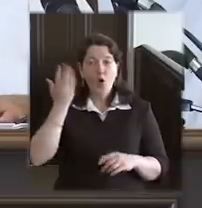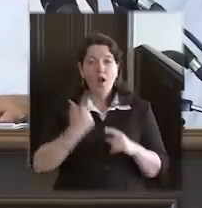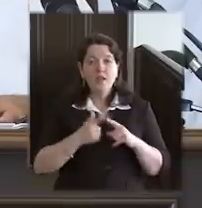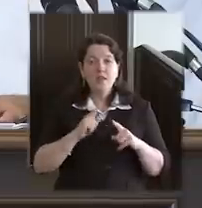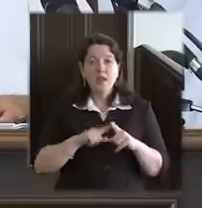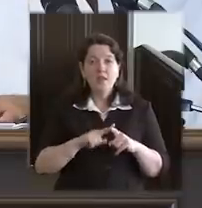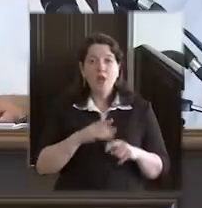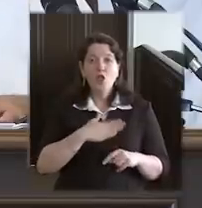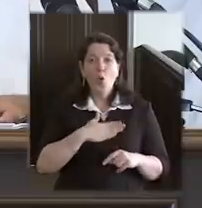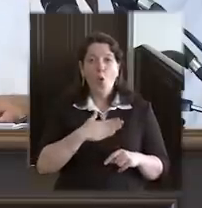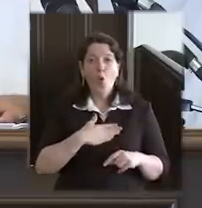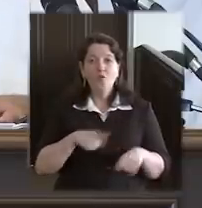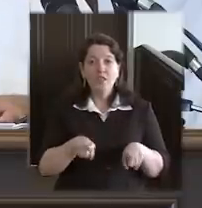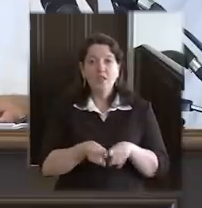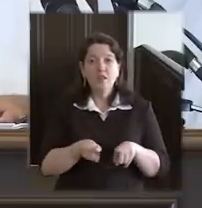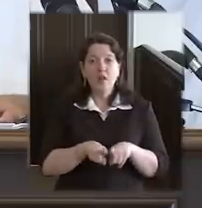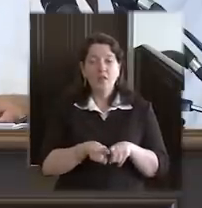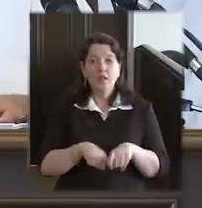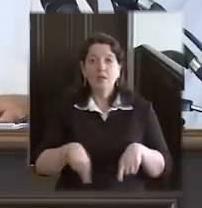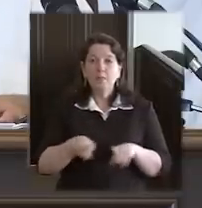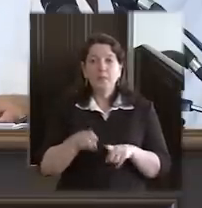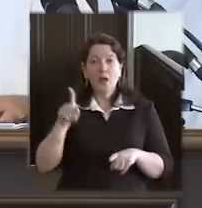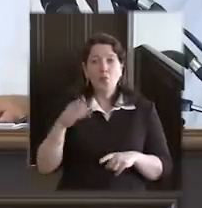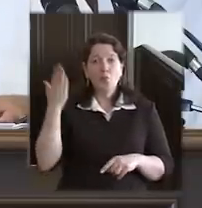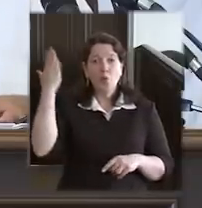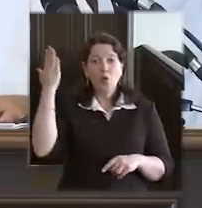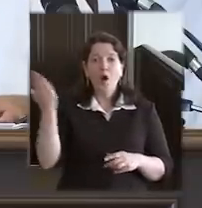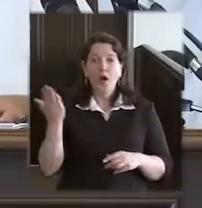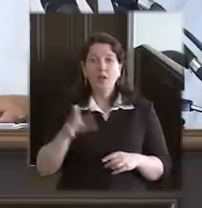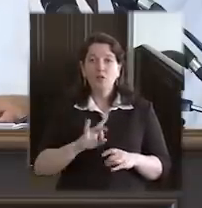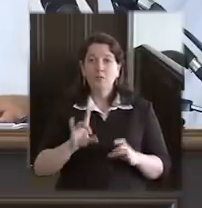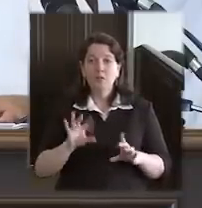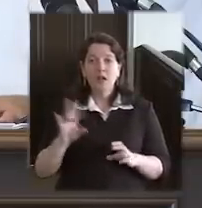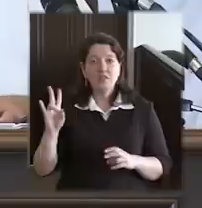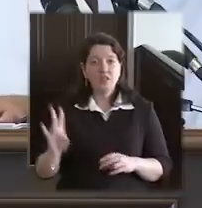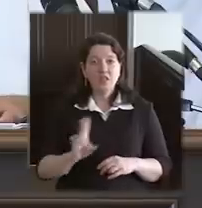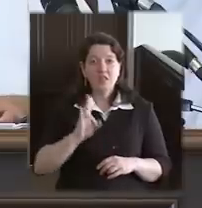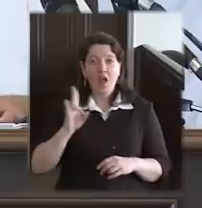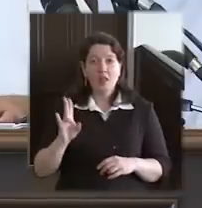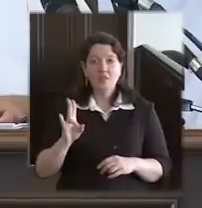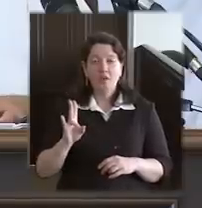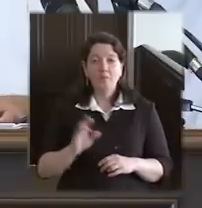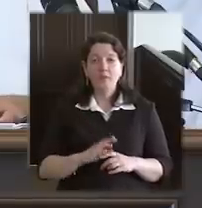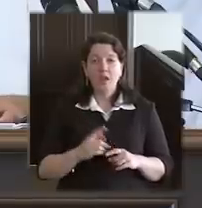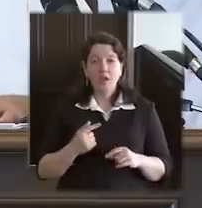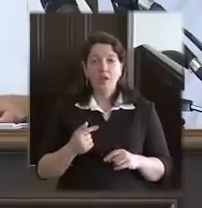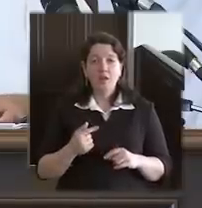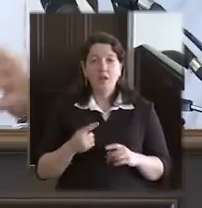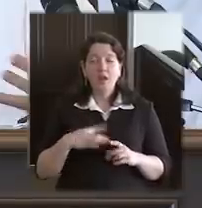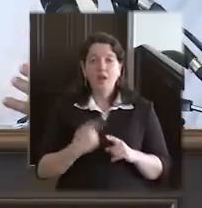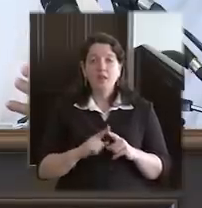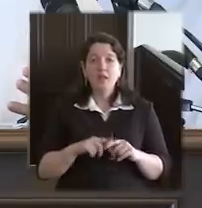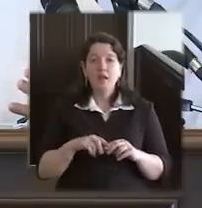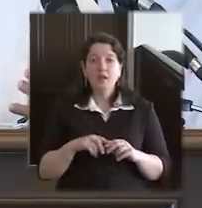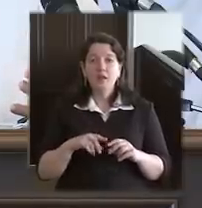это степень уподобления вот тому Богу, о котором говорит христианство. Я